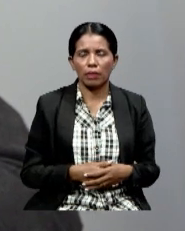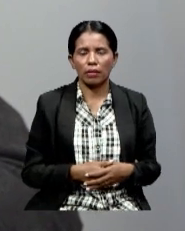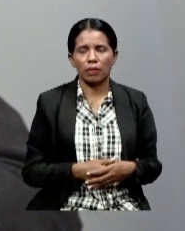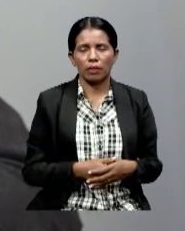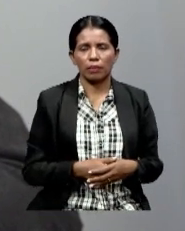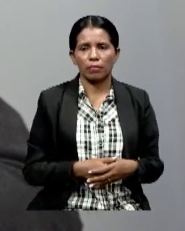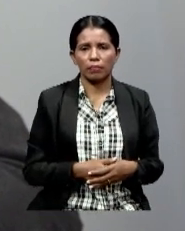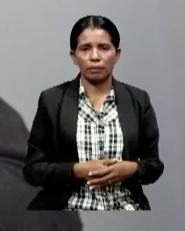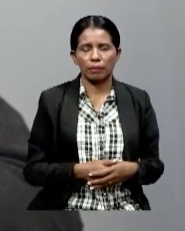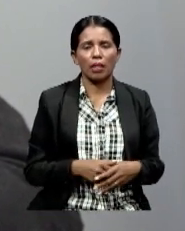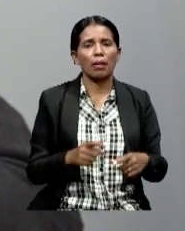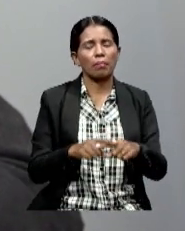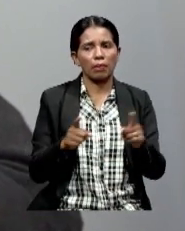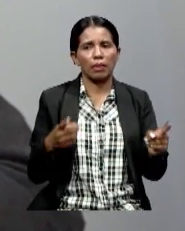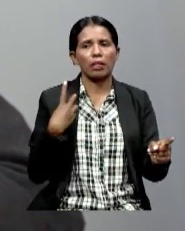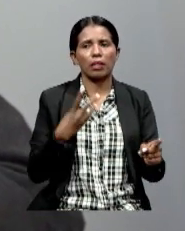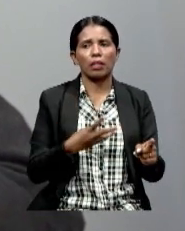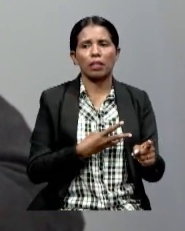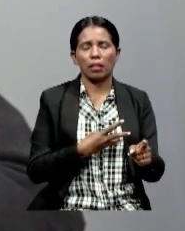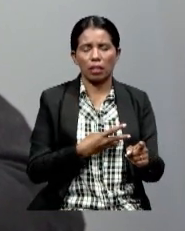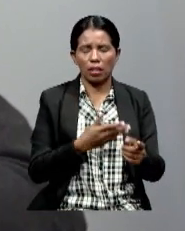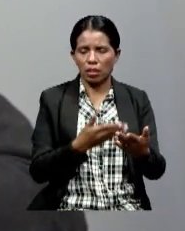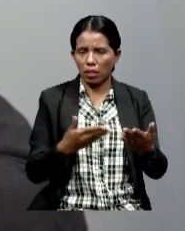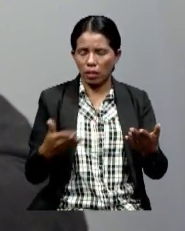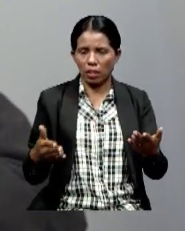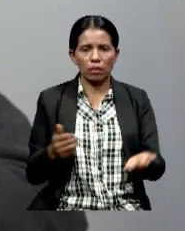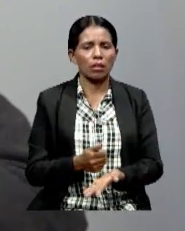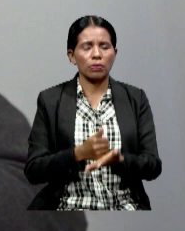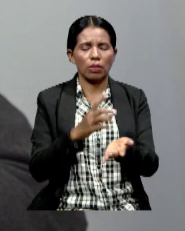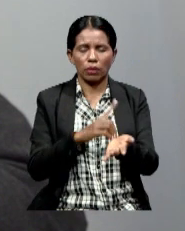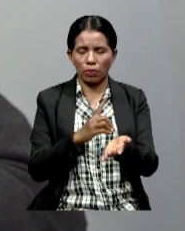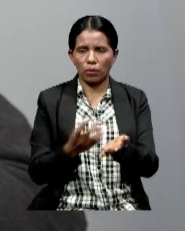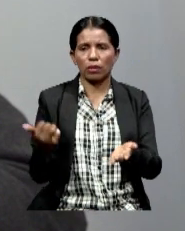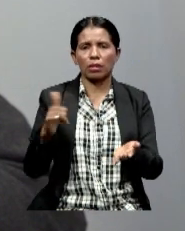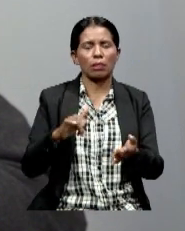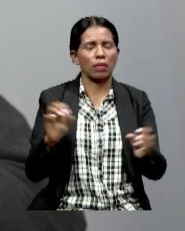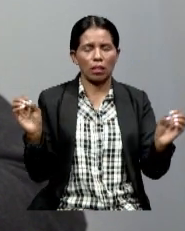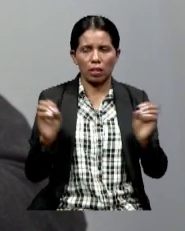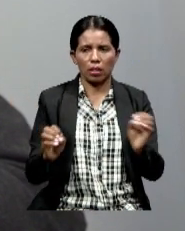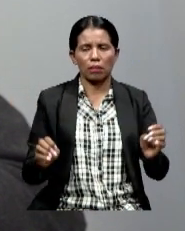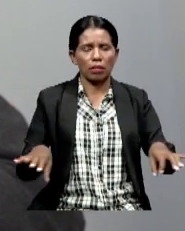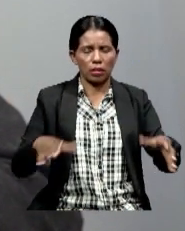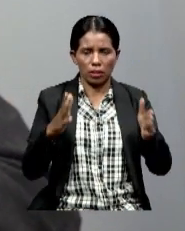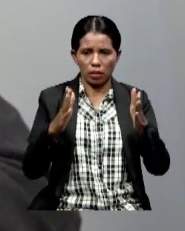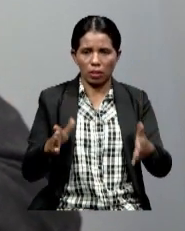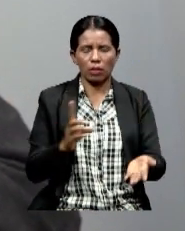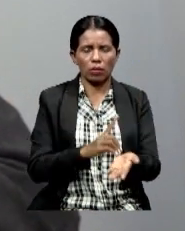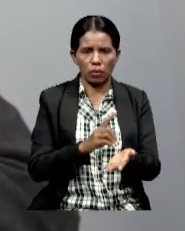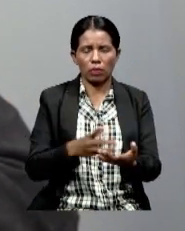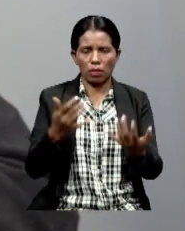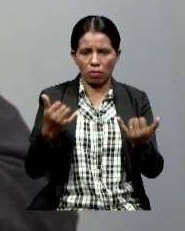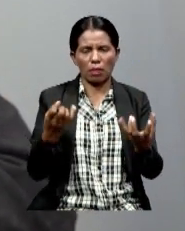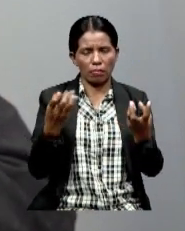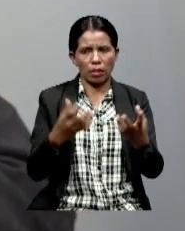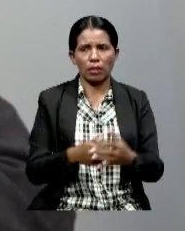subespecializado nebe ita ne equipamentos ma klai ha laos be recurso ma klai recurso ne bara médico agora quase ia